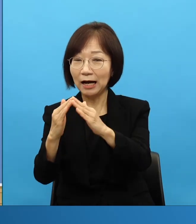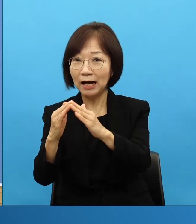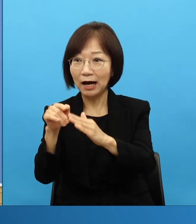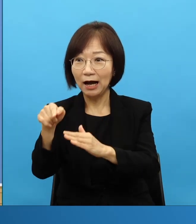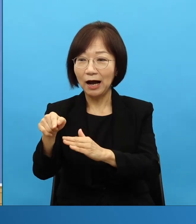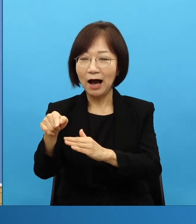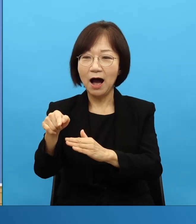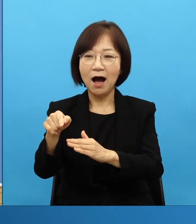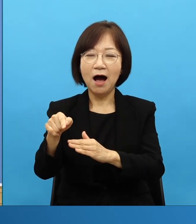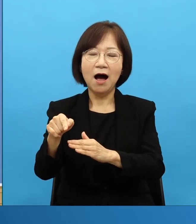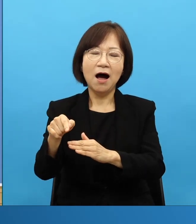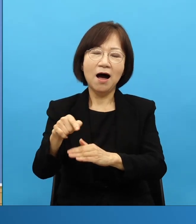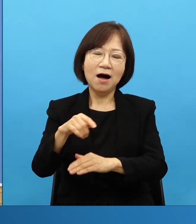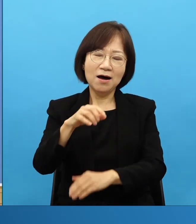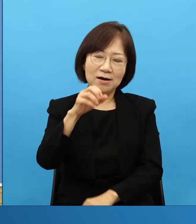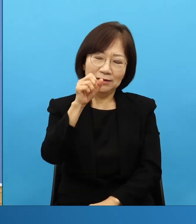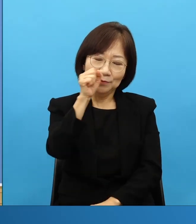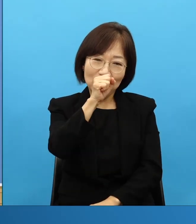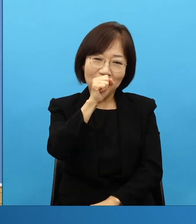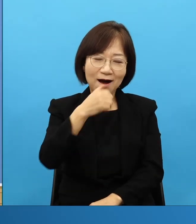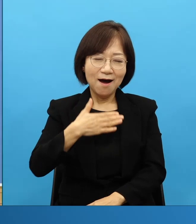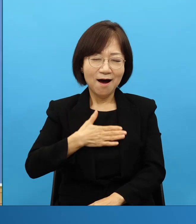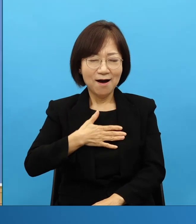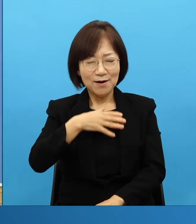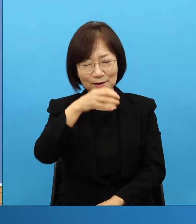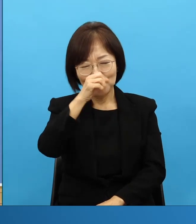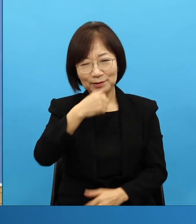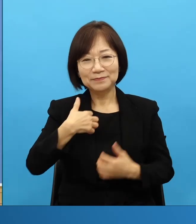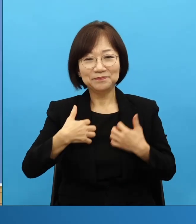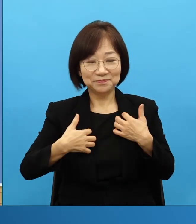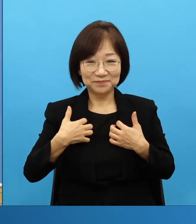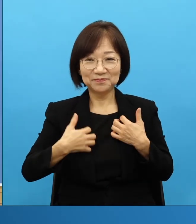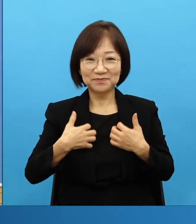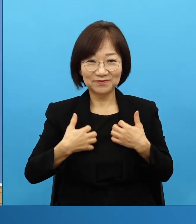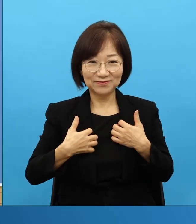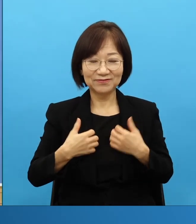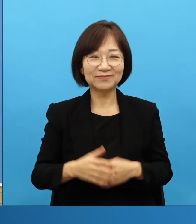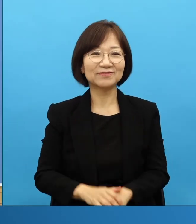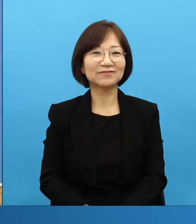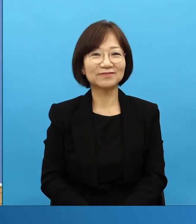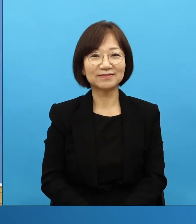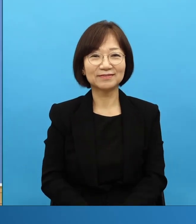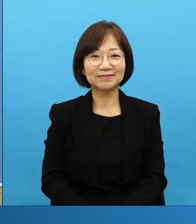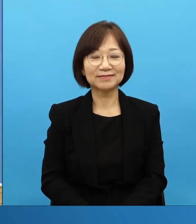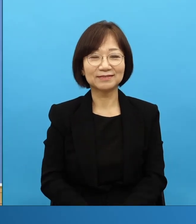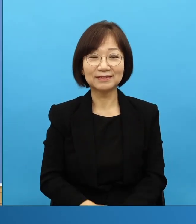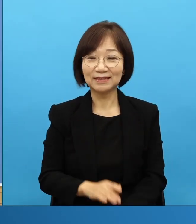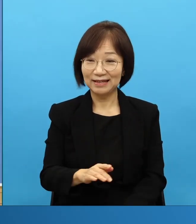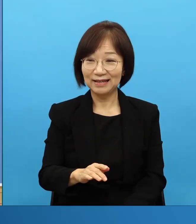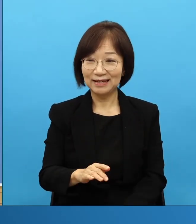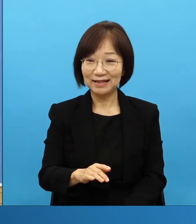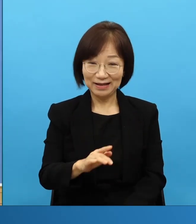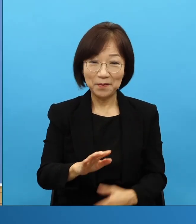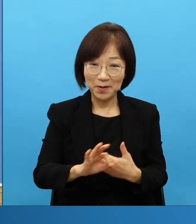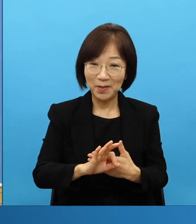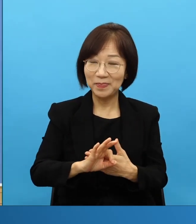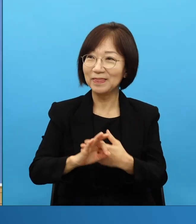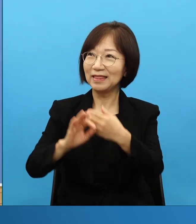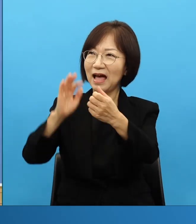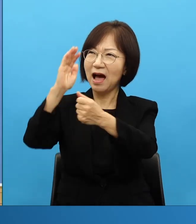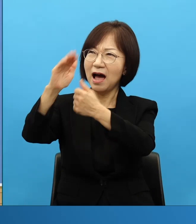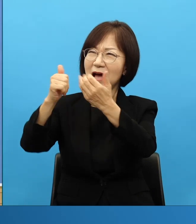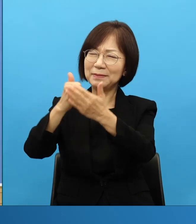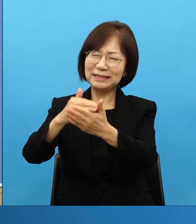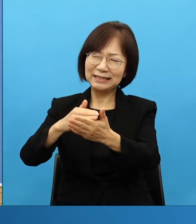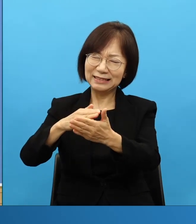double in size, and I was so happy to be living there. 우리가 하나님 주신 응답이 정말로 왔다고 할 때 어떻겠습니까? How do you think you'll feel when you see